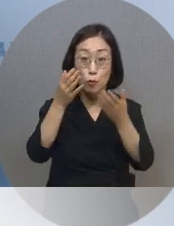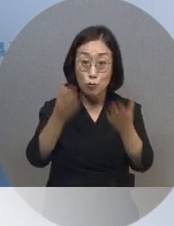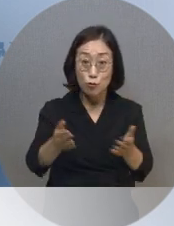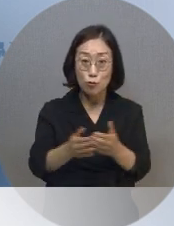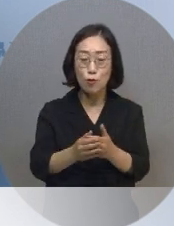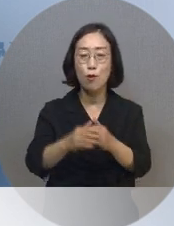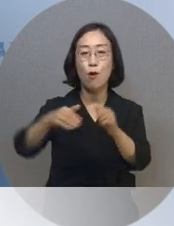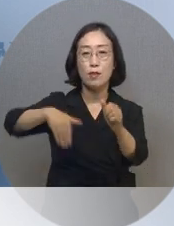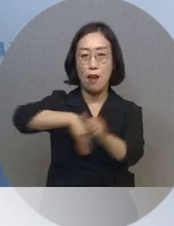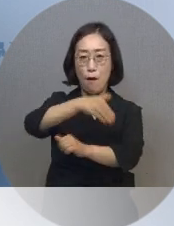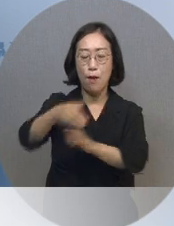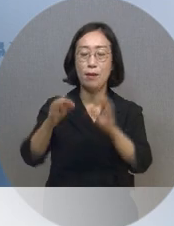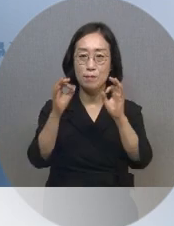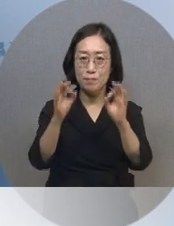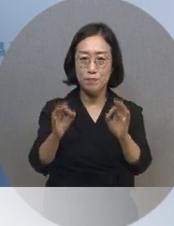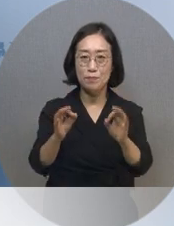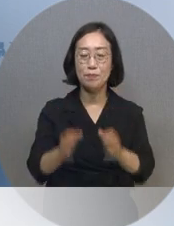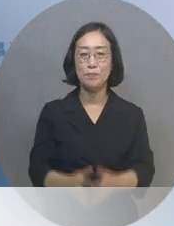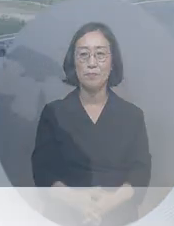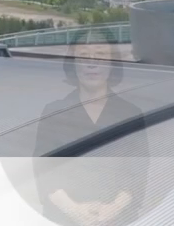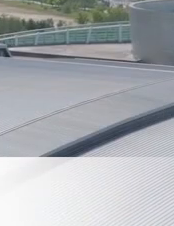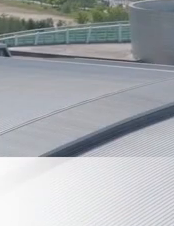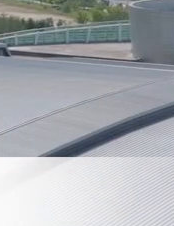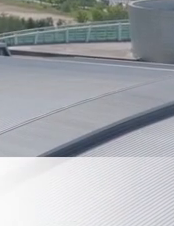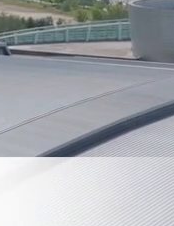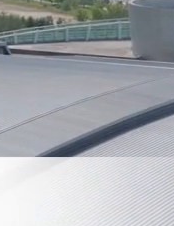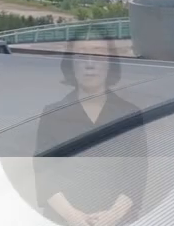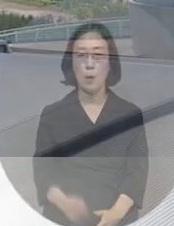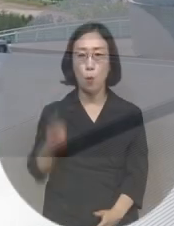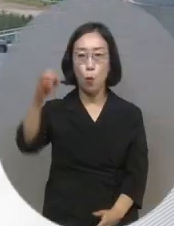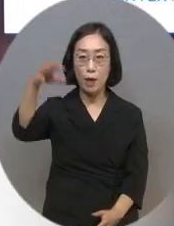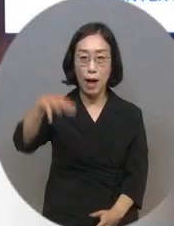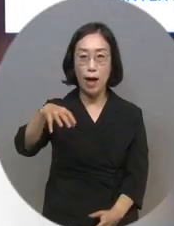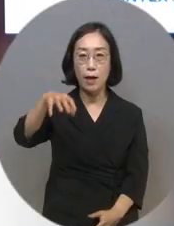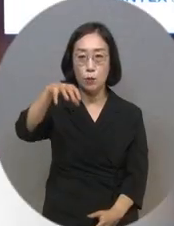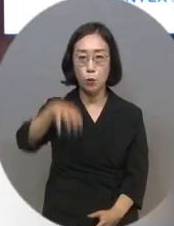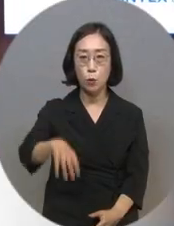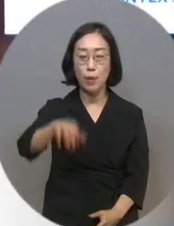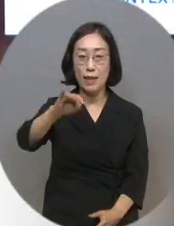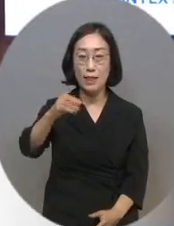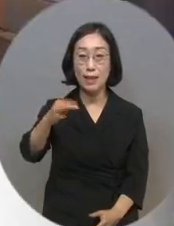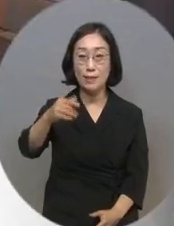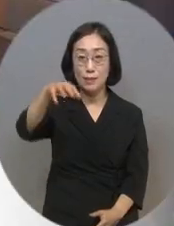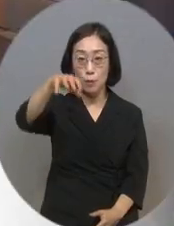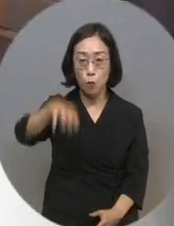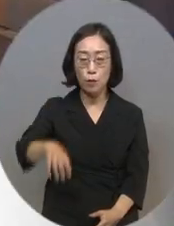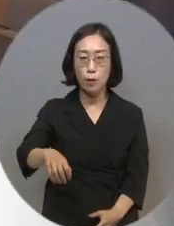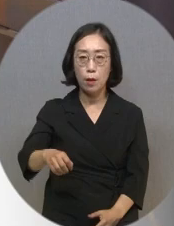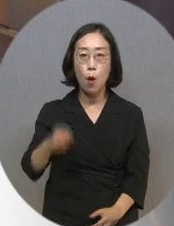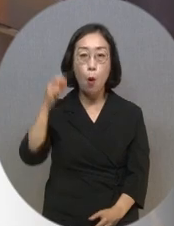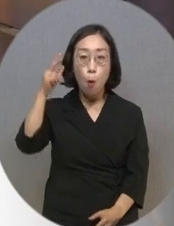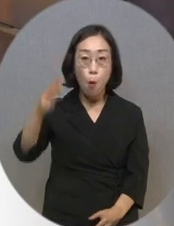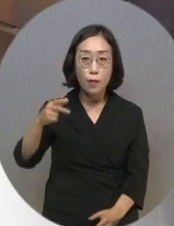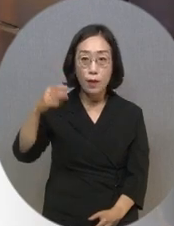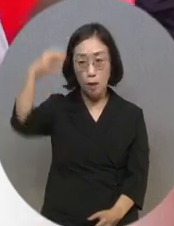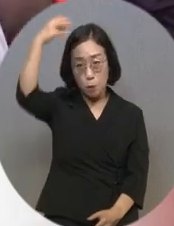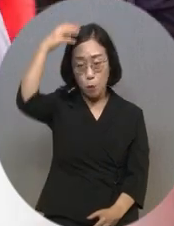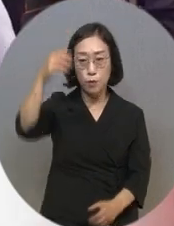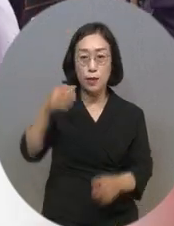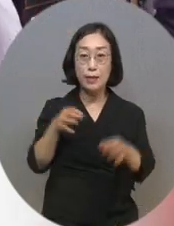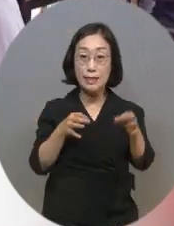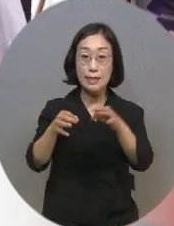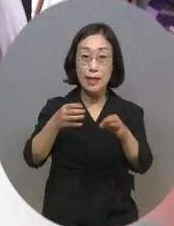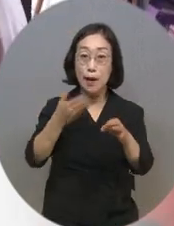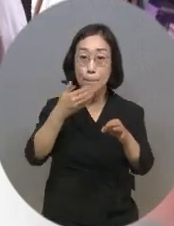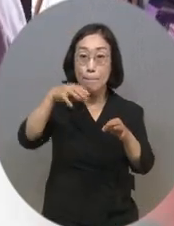권영창 기자가 소개합니다 고양시 일산서구 텍스 지구의 한텔 루프탑 에서 고양시